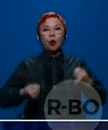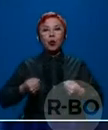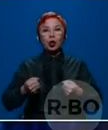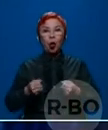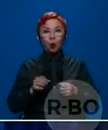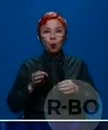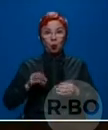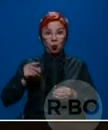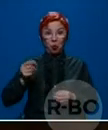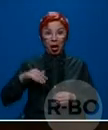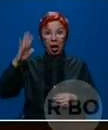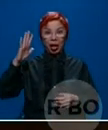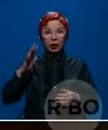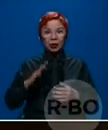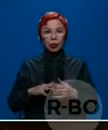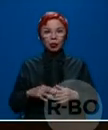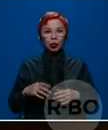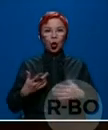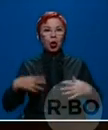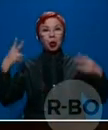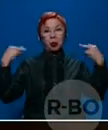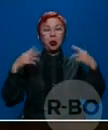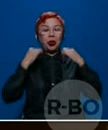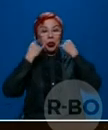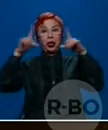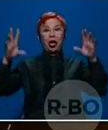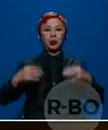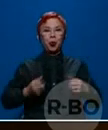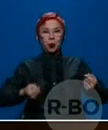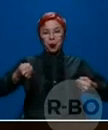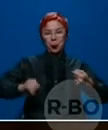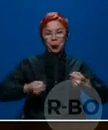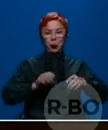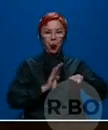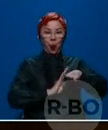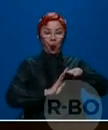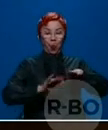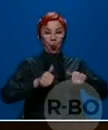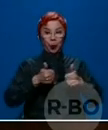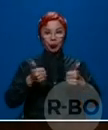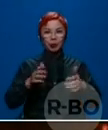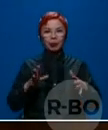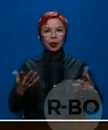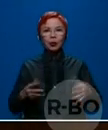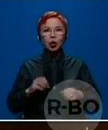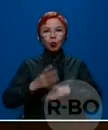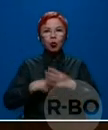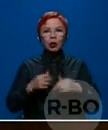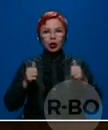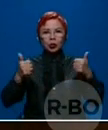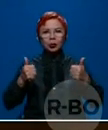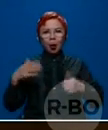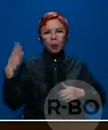melihat ba bimana kalau selesele selebritiselebriti Bagaimana kalau pengusaha-pengusaha sukses bagaimana juga kalau